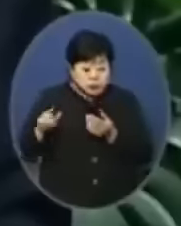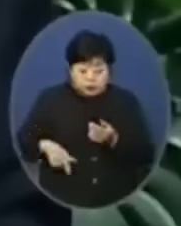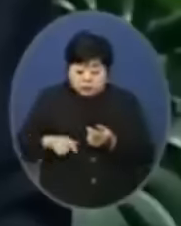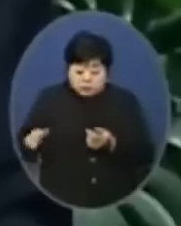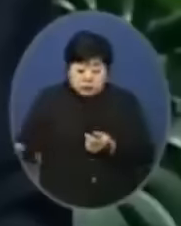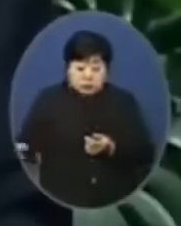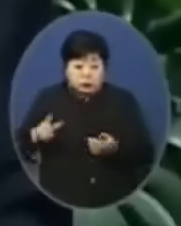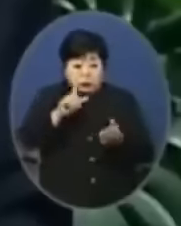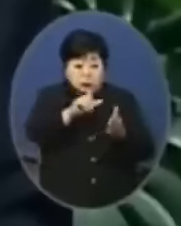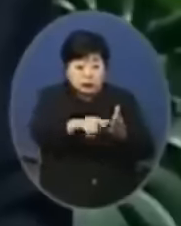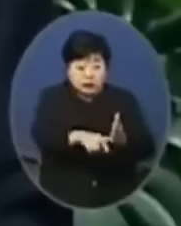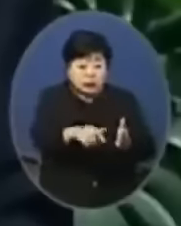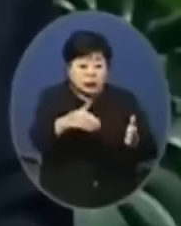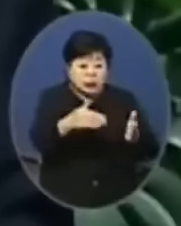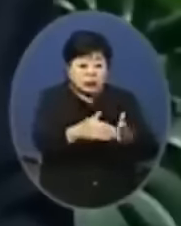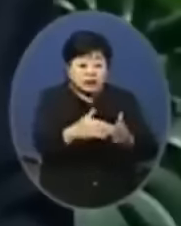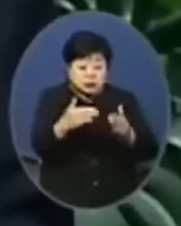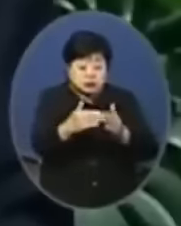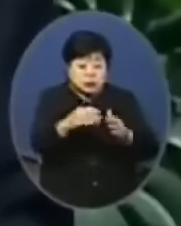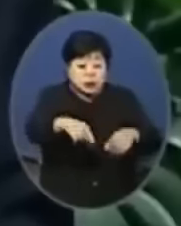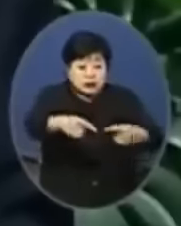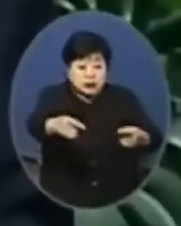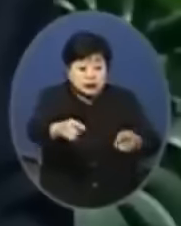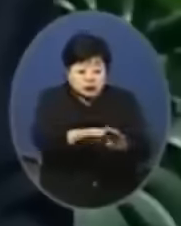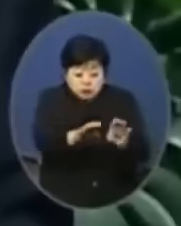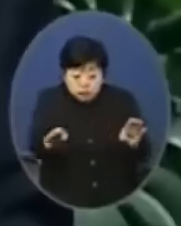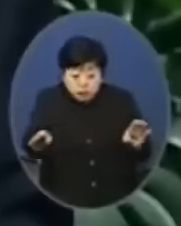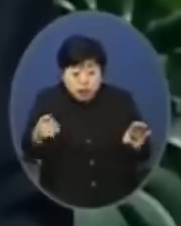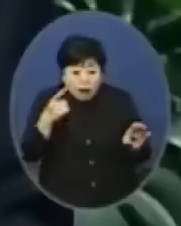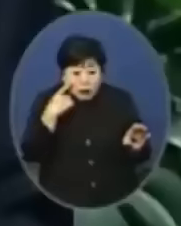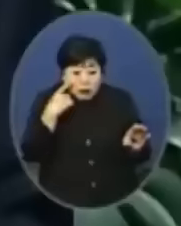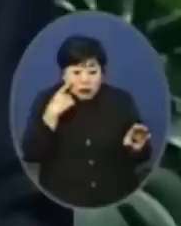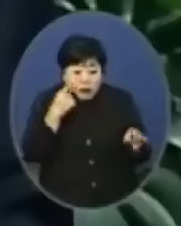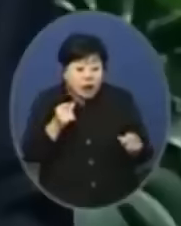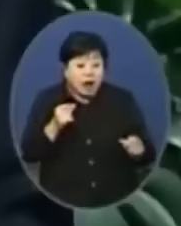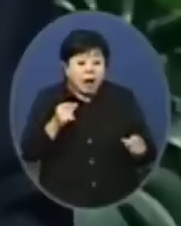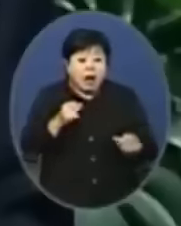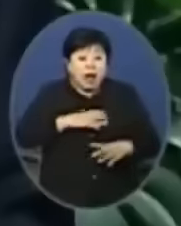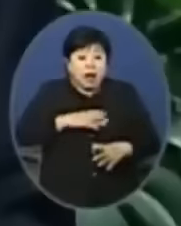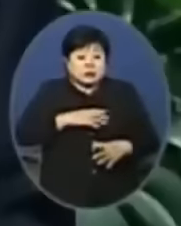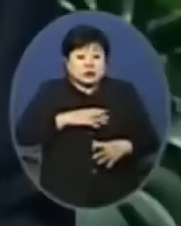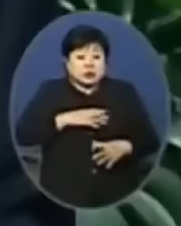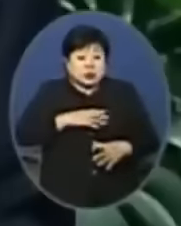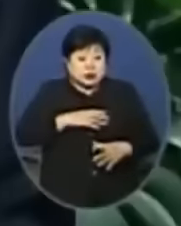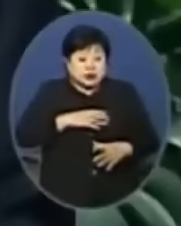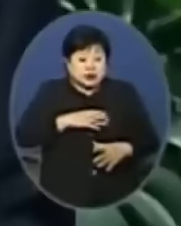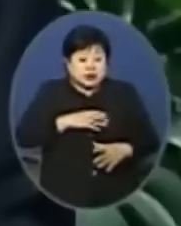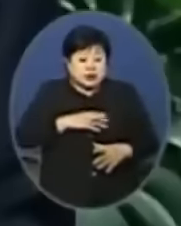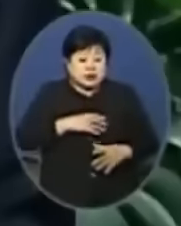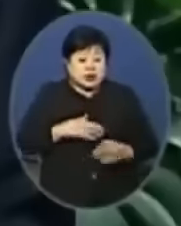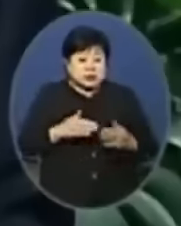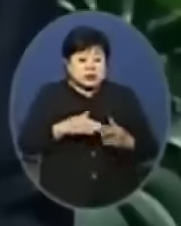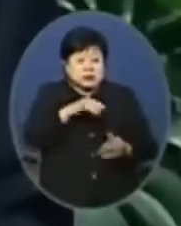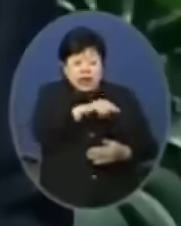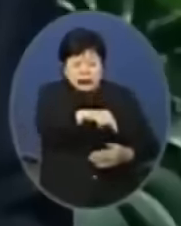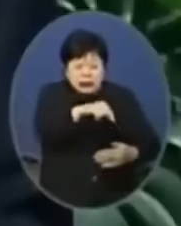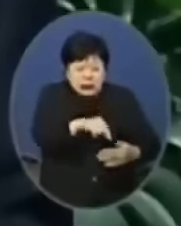되어서 집에 돌아와서 문을 열고 들어오자마자 기겁을 했습니다. 응급실에